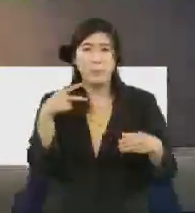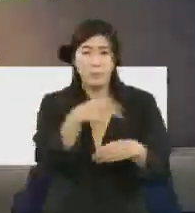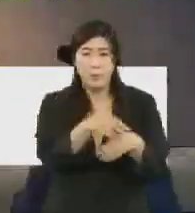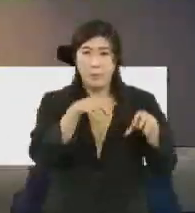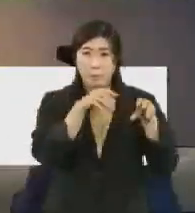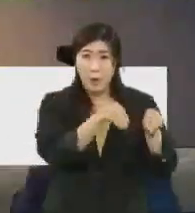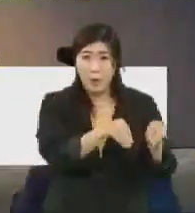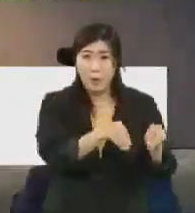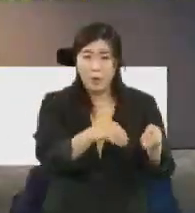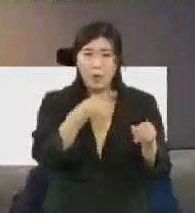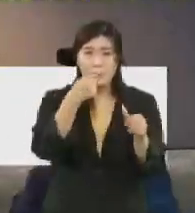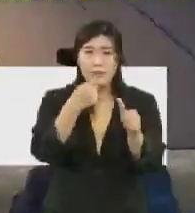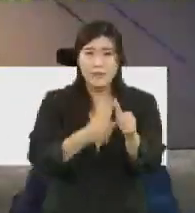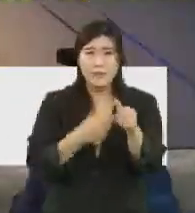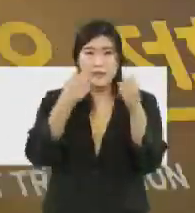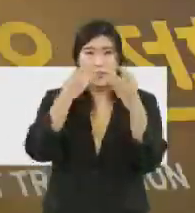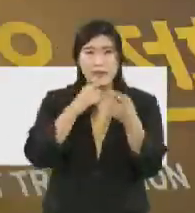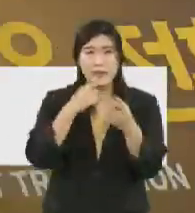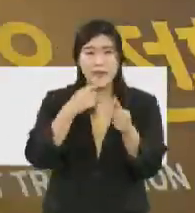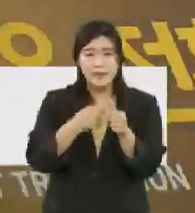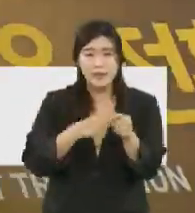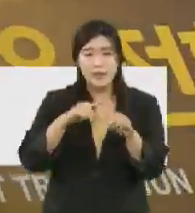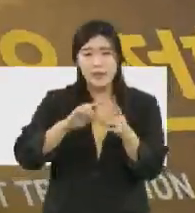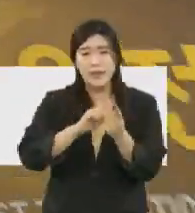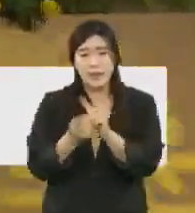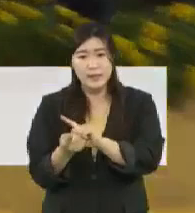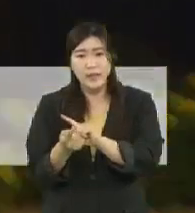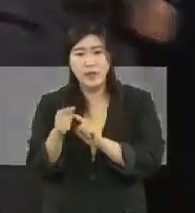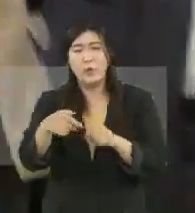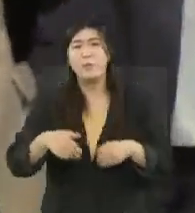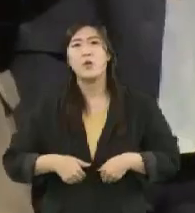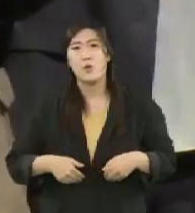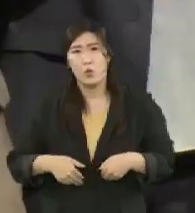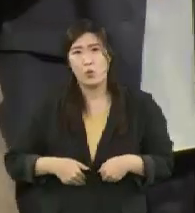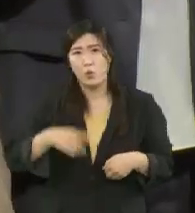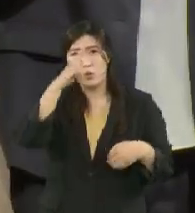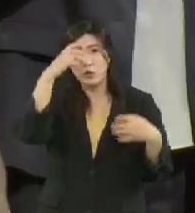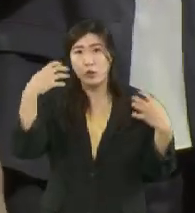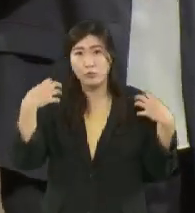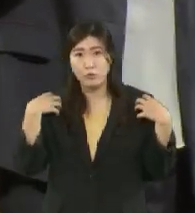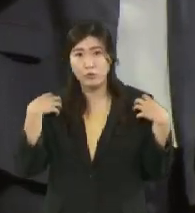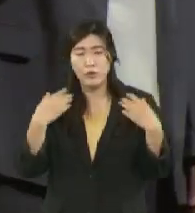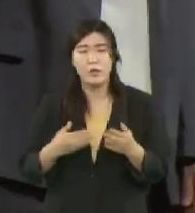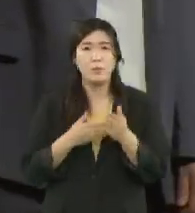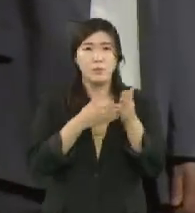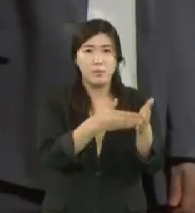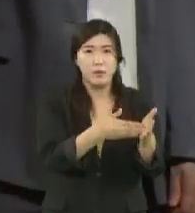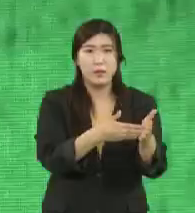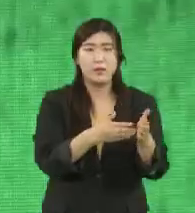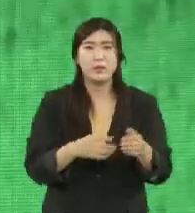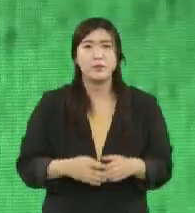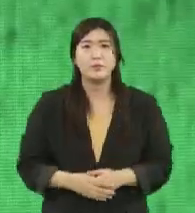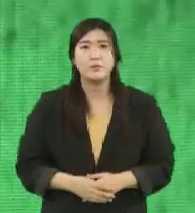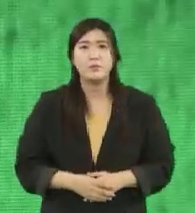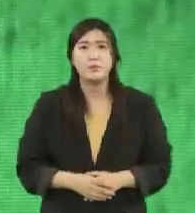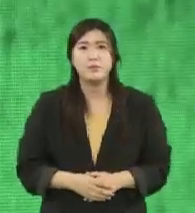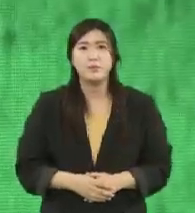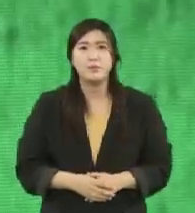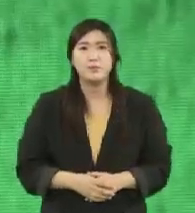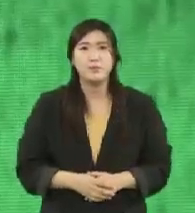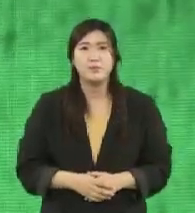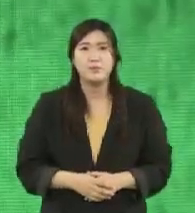친환경 에너지 전환 대정부 건의문을 공동 채택하고 정부의 적극적인 신재생에너지 정책 을